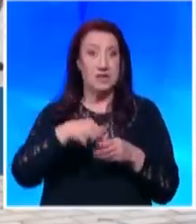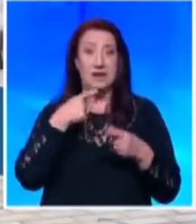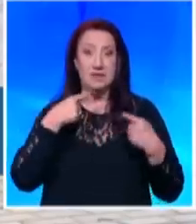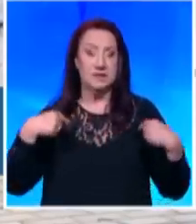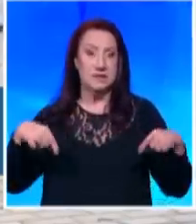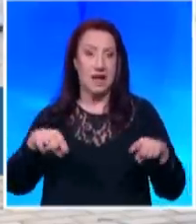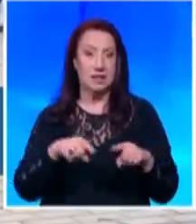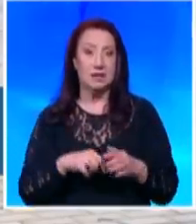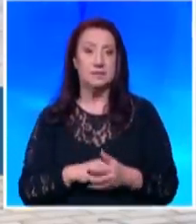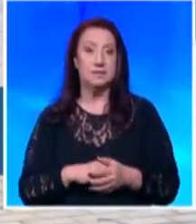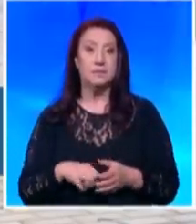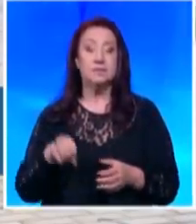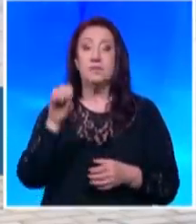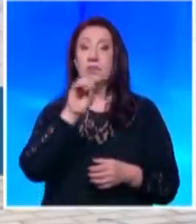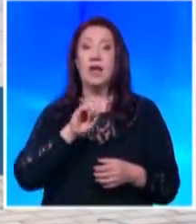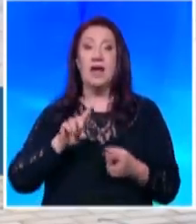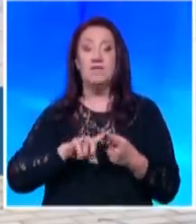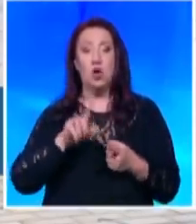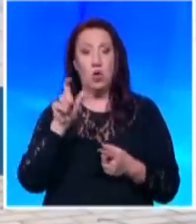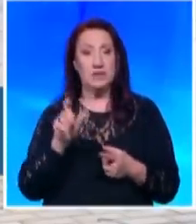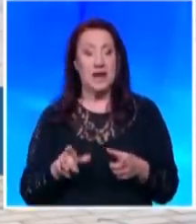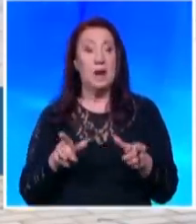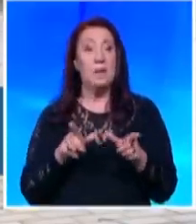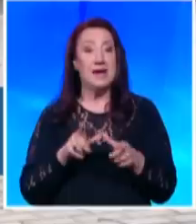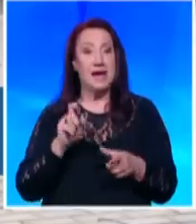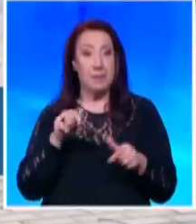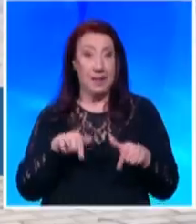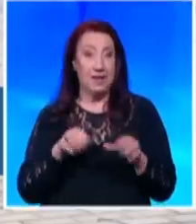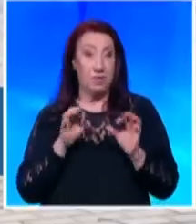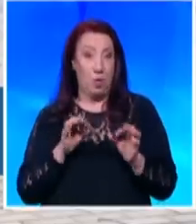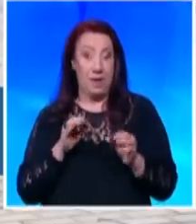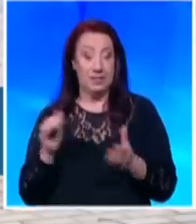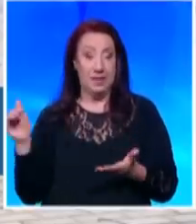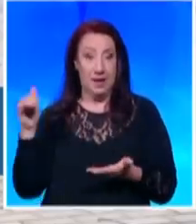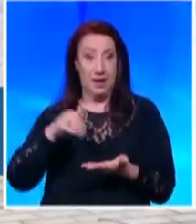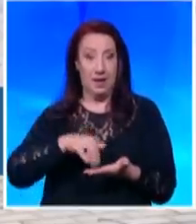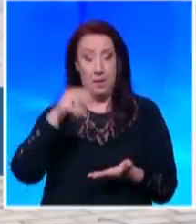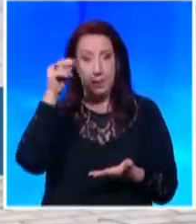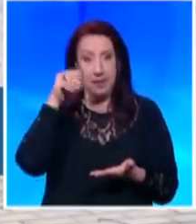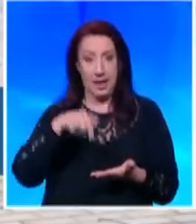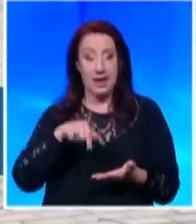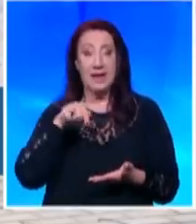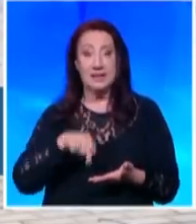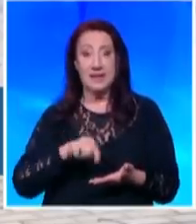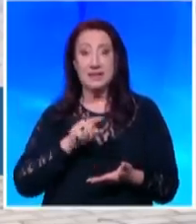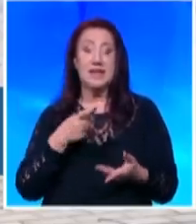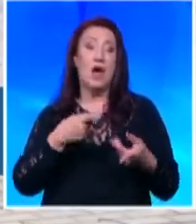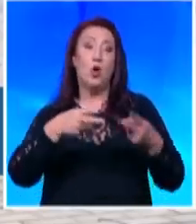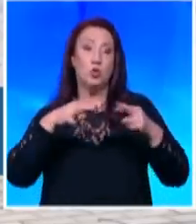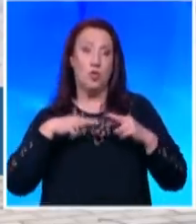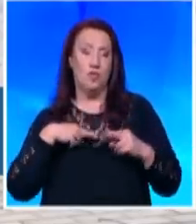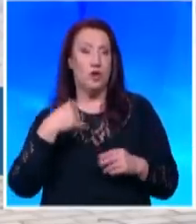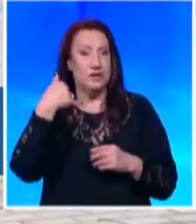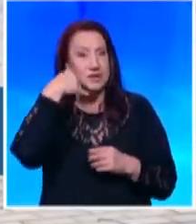И така, еврокомисарят Мария Габриел в момента се намира в България. Днес тя не отговаряше на мобилния си номер, за да потвърди или отрече